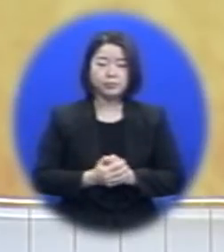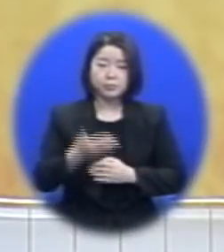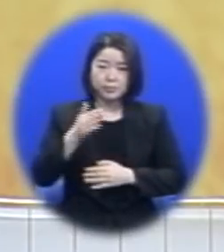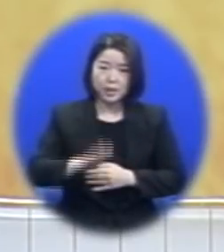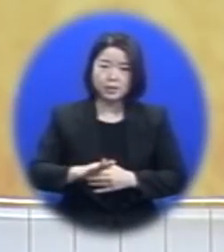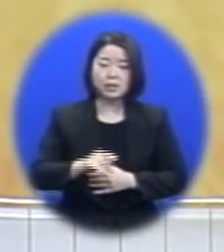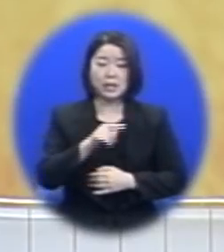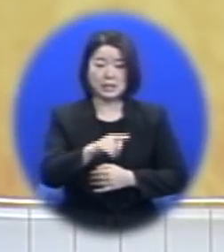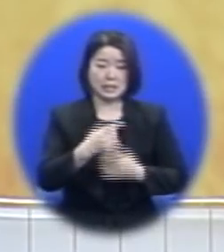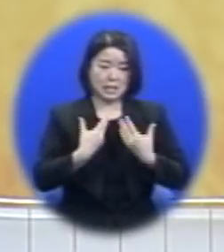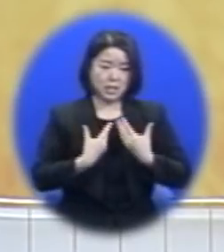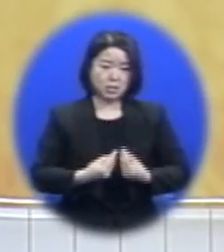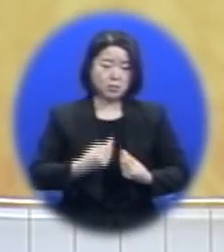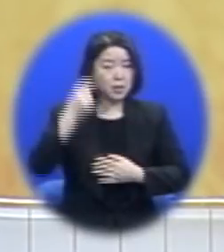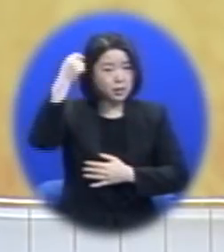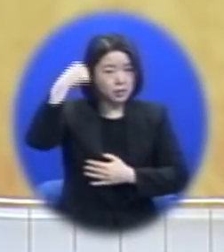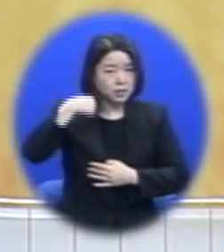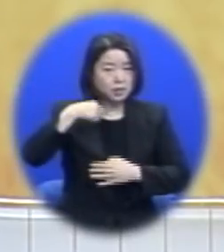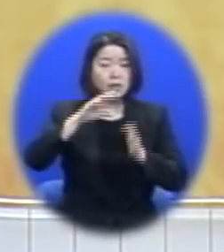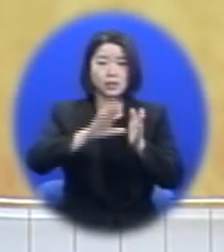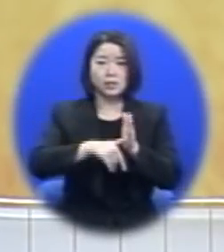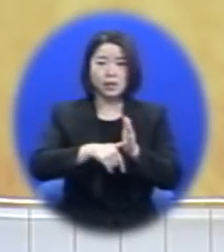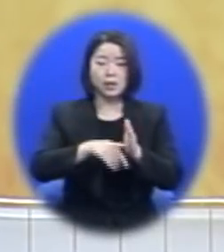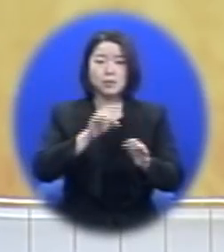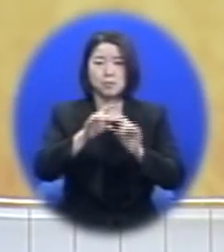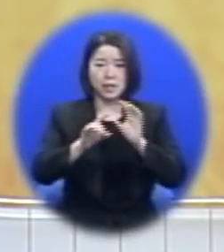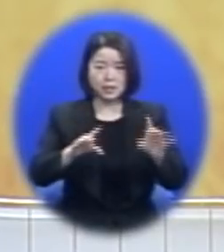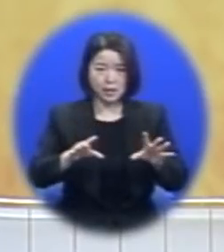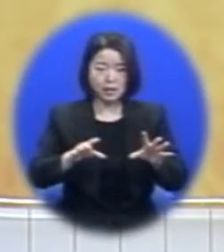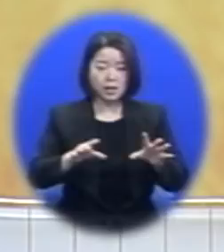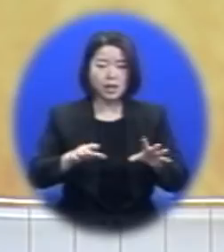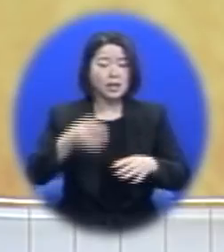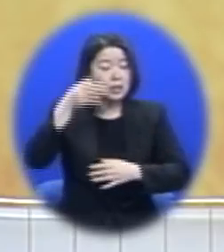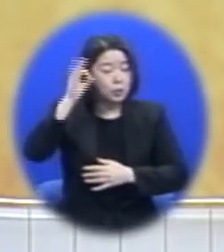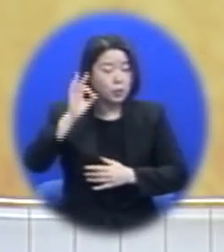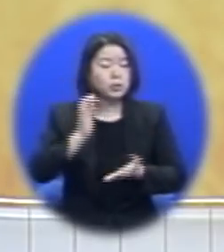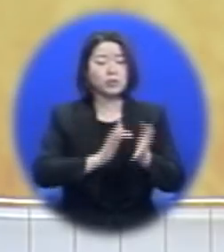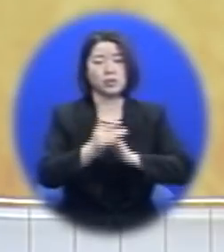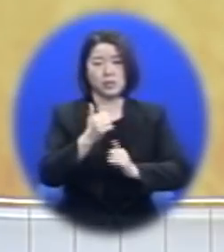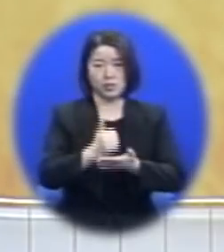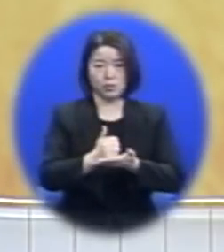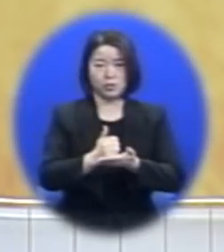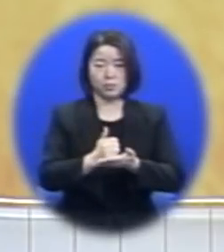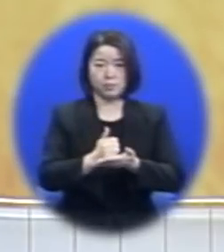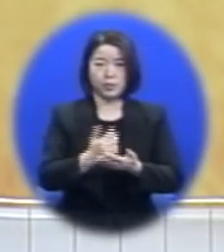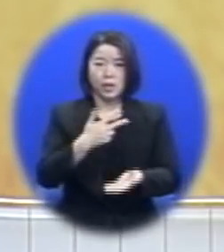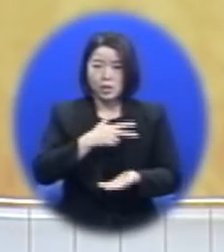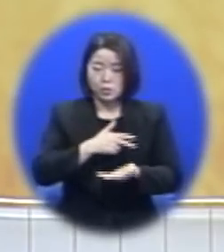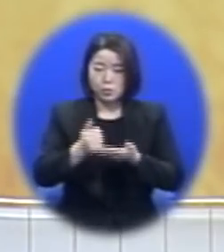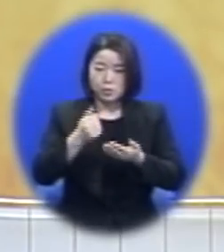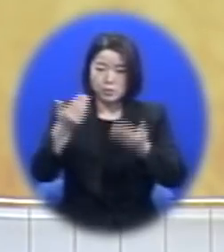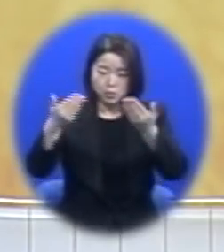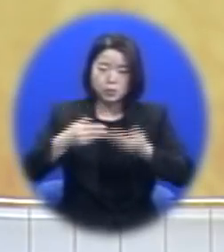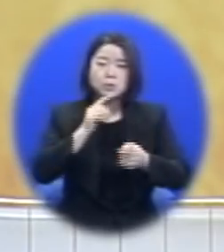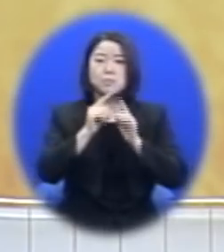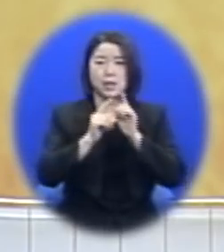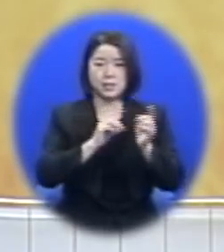그런데 이런 절망을 느끼는 순간마다 떠오르는 것은 예수님입니다. 주님이 하신